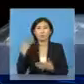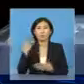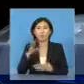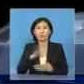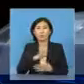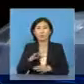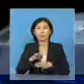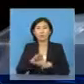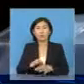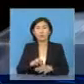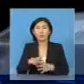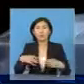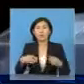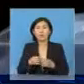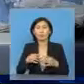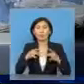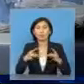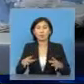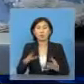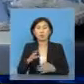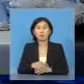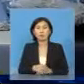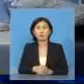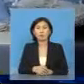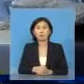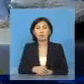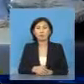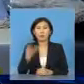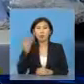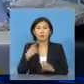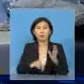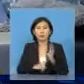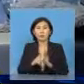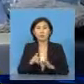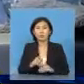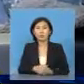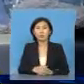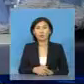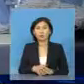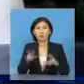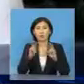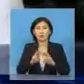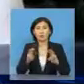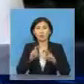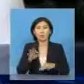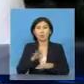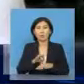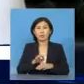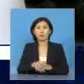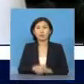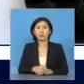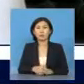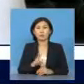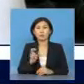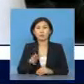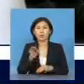воздержаться от проведения и посещения семейных торжеств и праздников. Когда начинается расследование болезни,